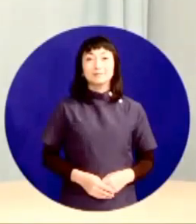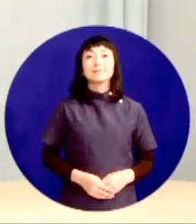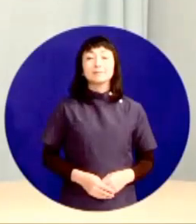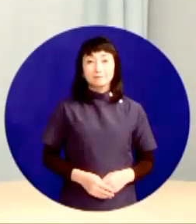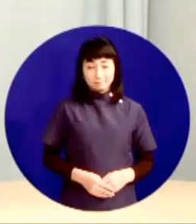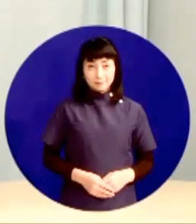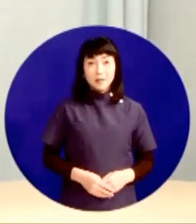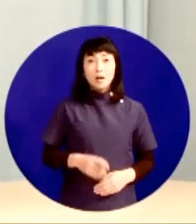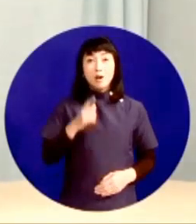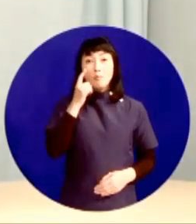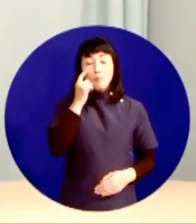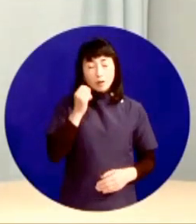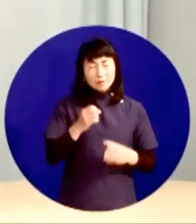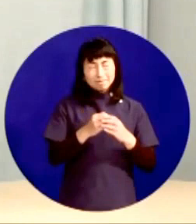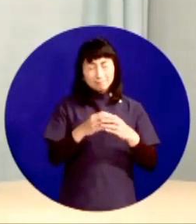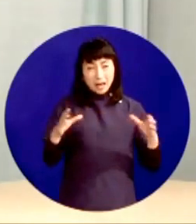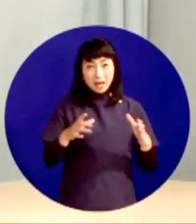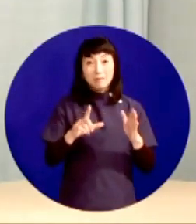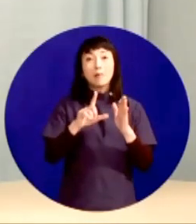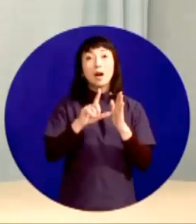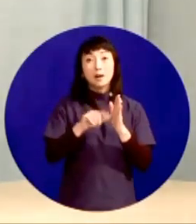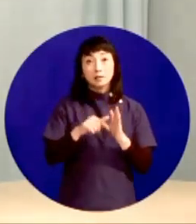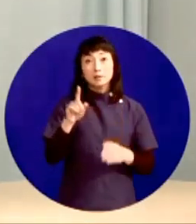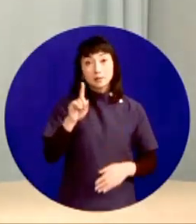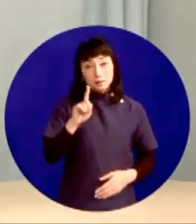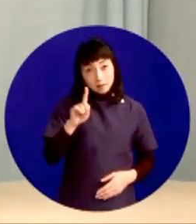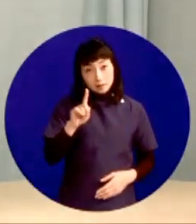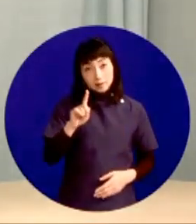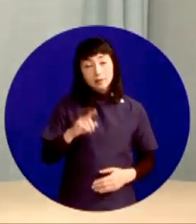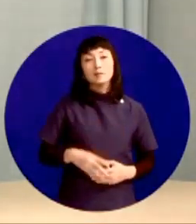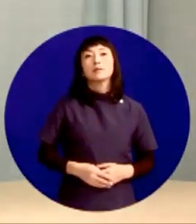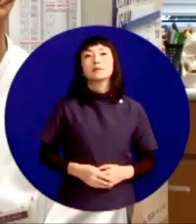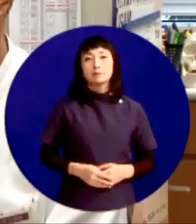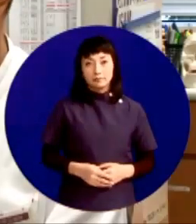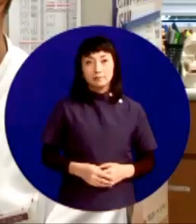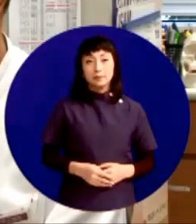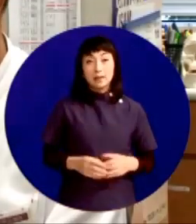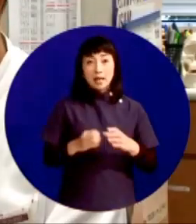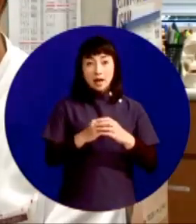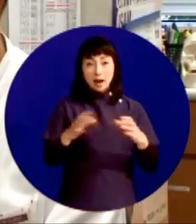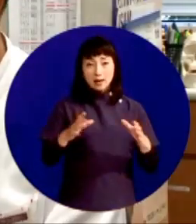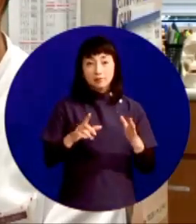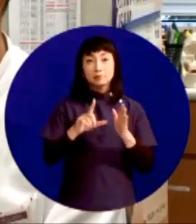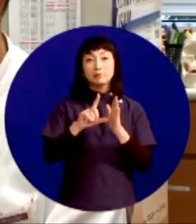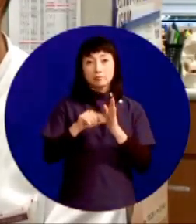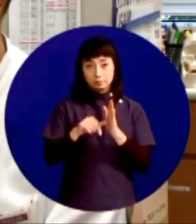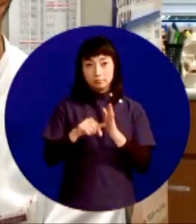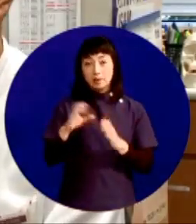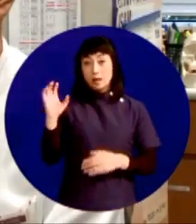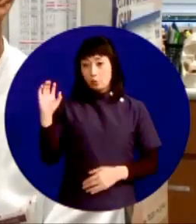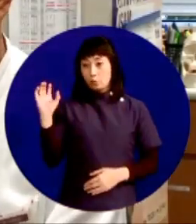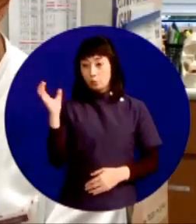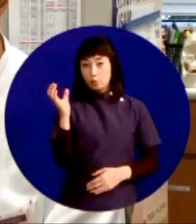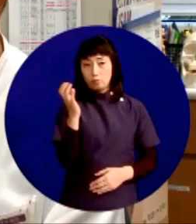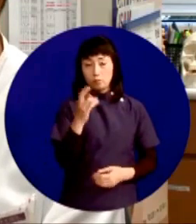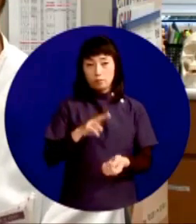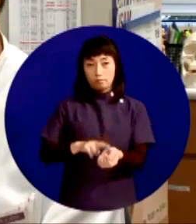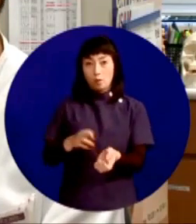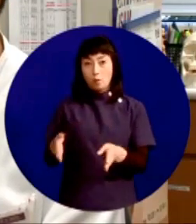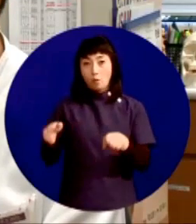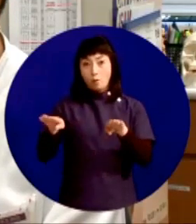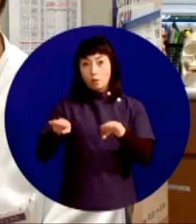もしも破裂した場合はどうなるんでしょうか破裂した場合大出血ですの